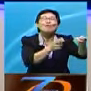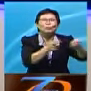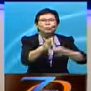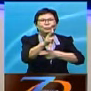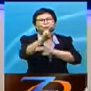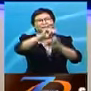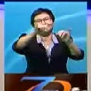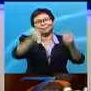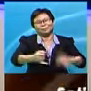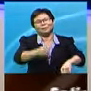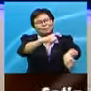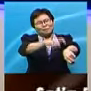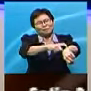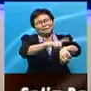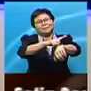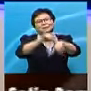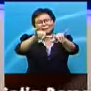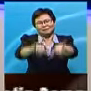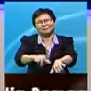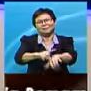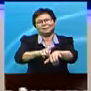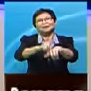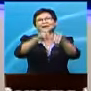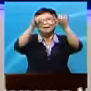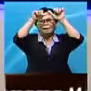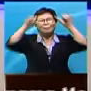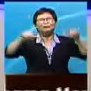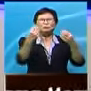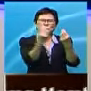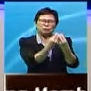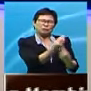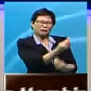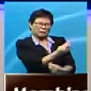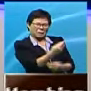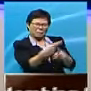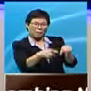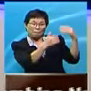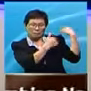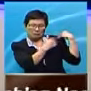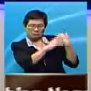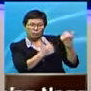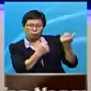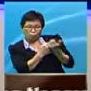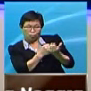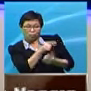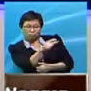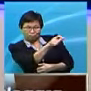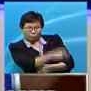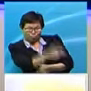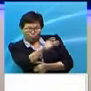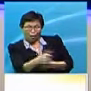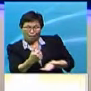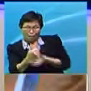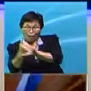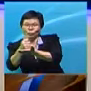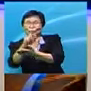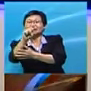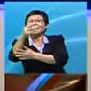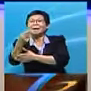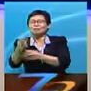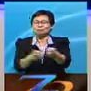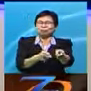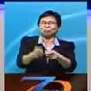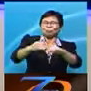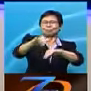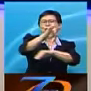sepanjang berada di Tanah Suci. Meskipun angka mereka kecil, namun peranan serta sumbangan mereka membantu TH menguruskan